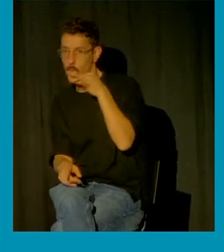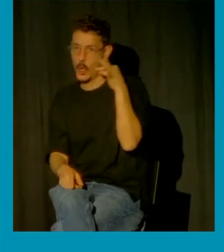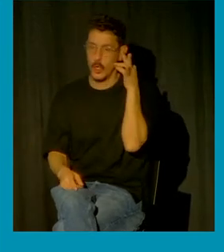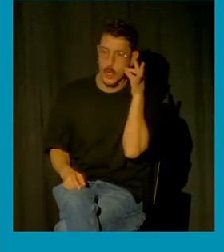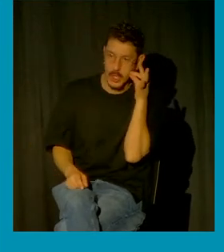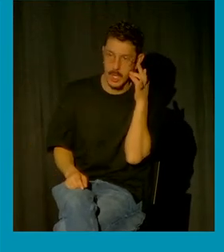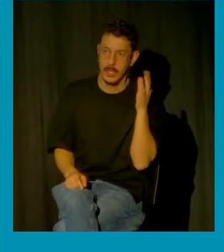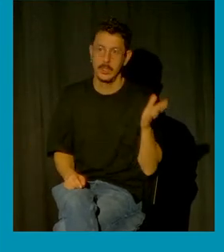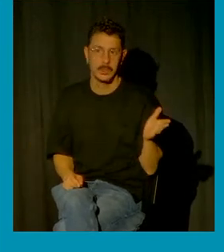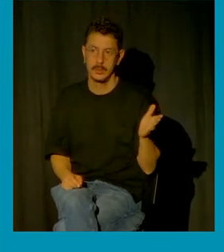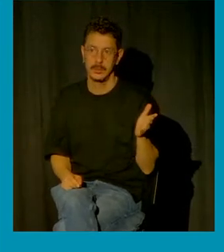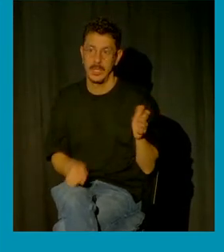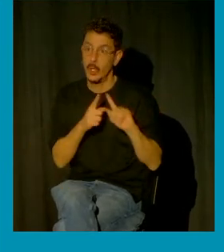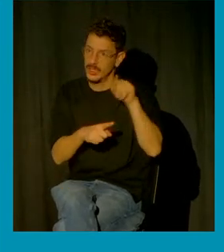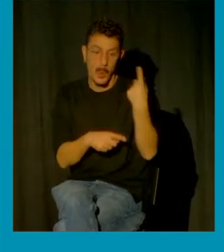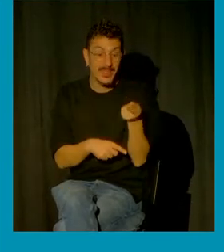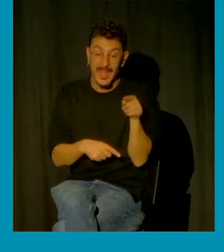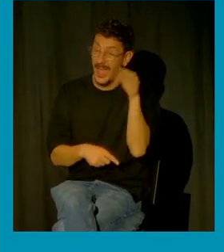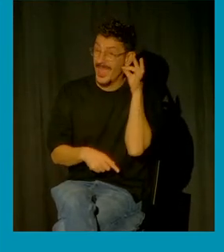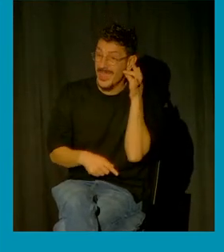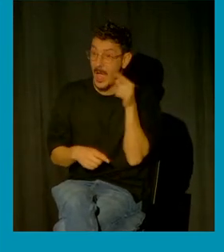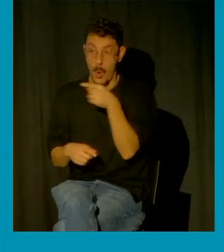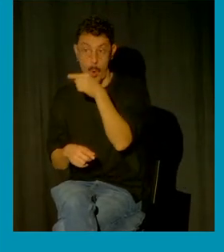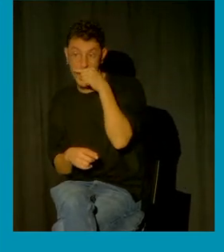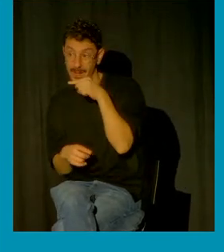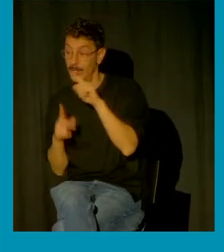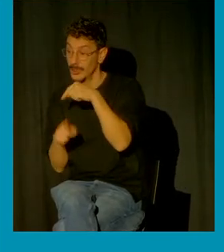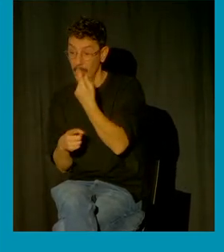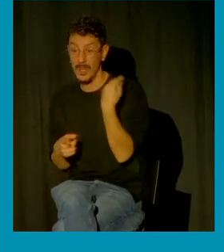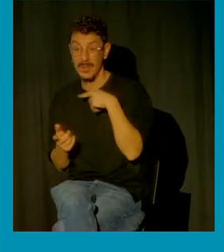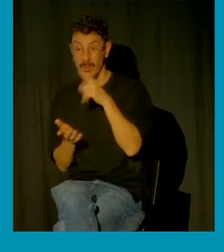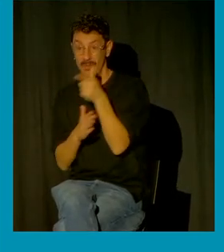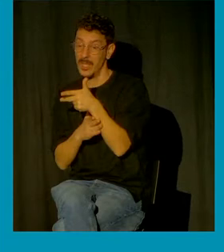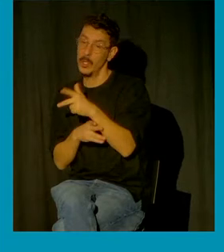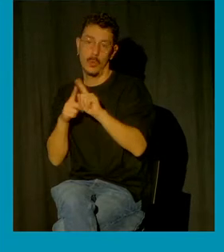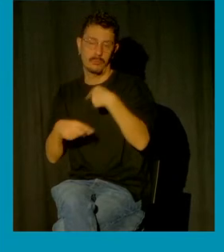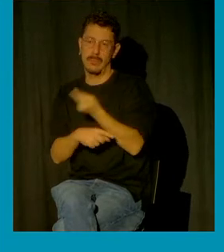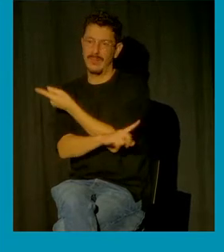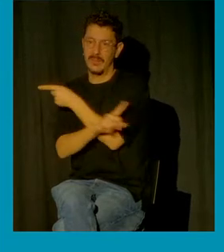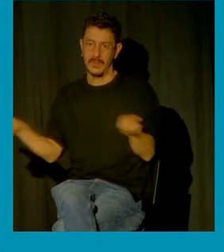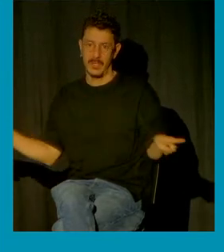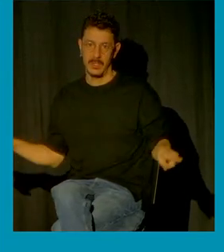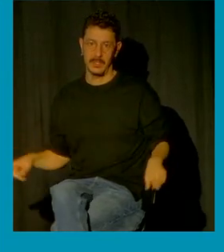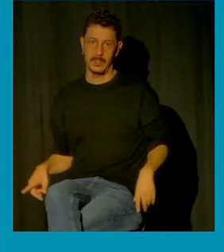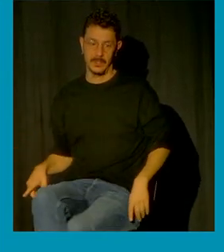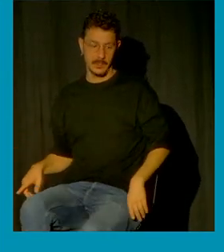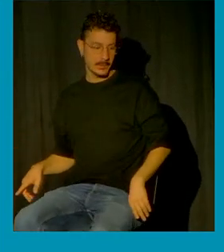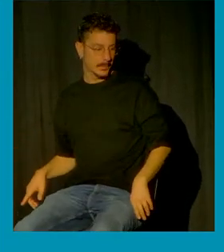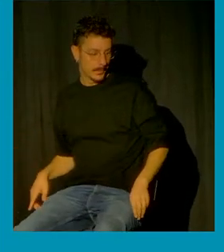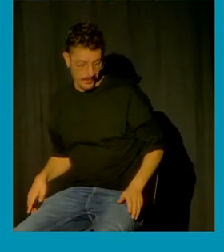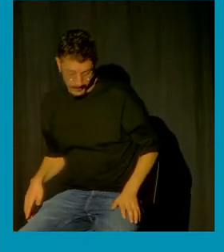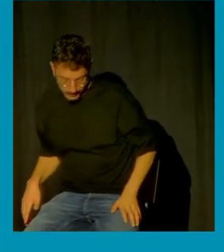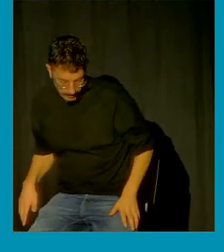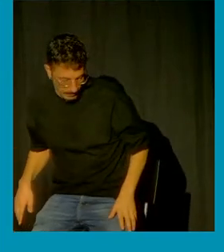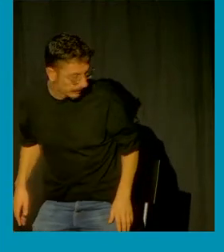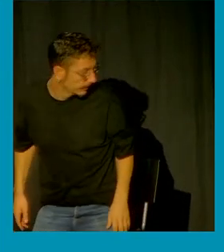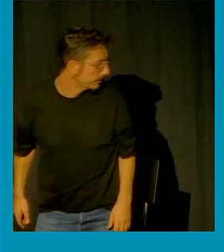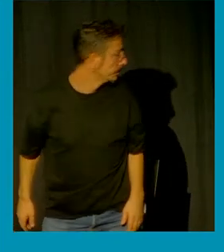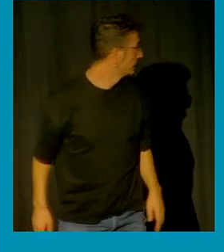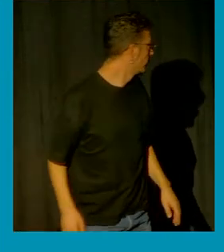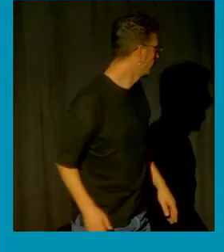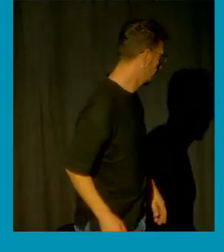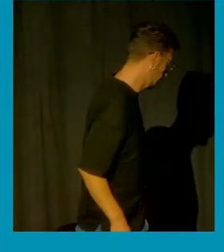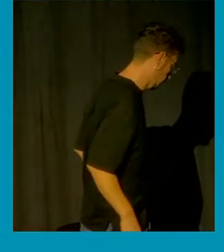majúsculament diferents finalment un altre dels aspectes importants també dins d'aquesta